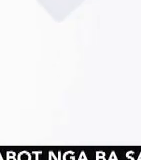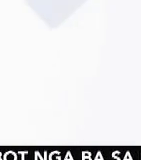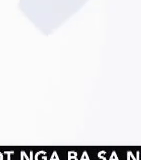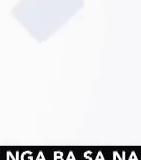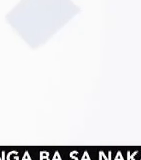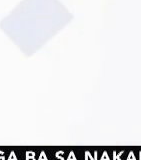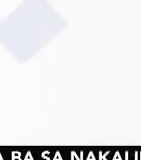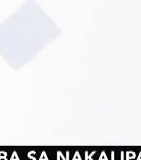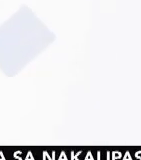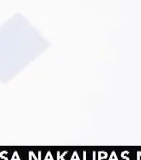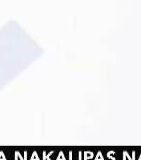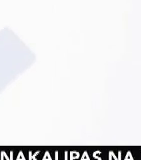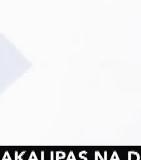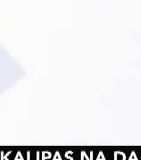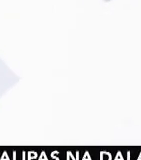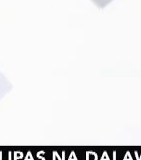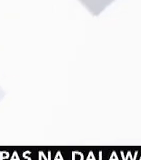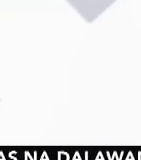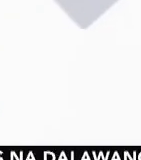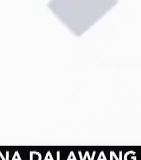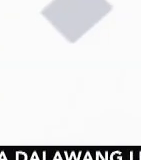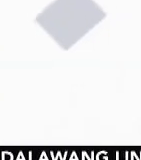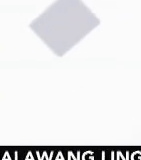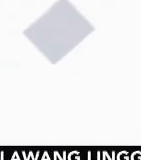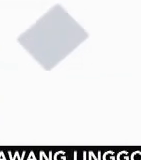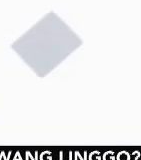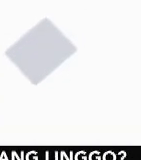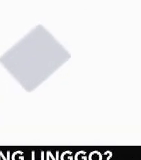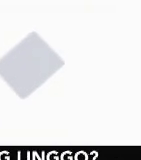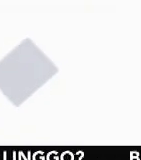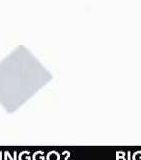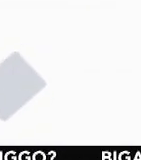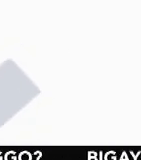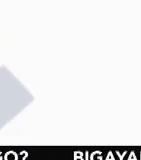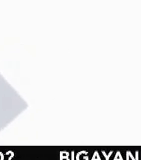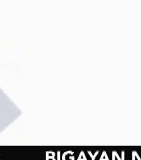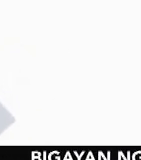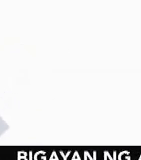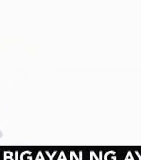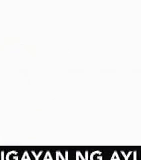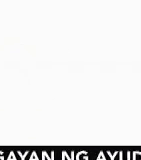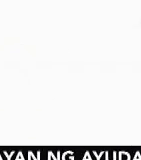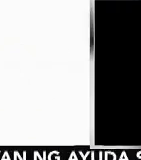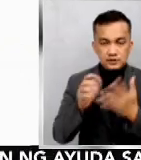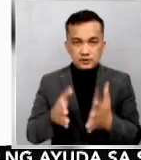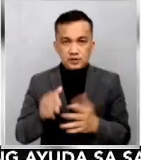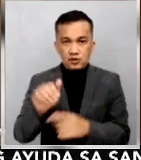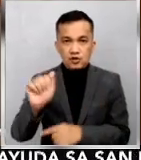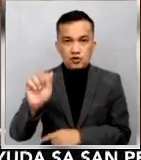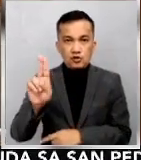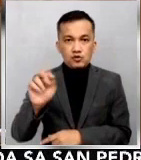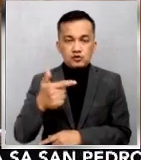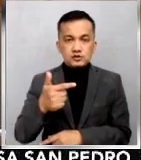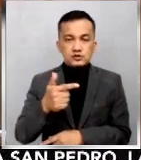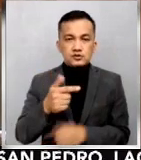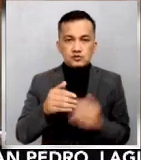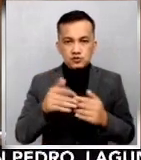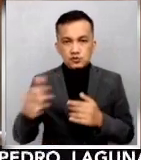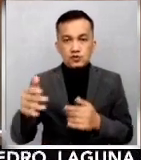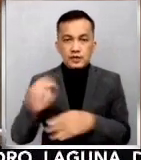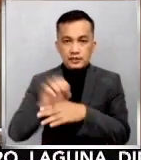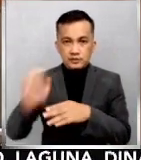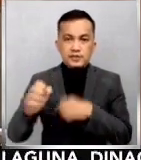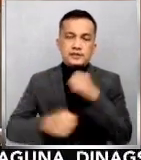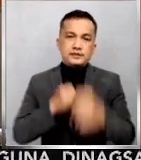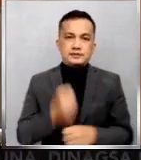15,000 DILG contact tracers from August 2021 hanggang end of the year. Emil Sumangil,